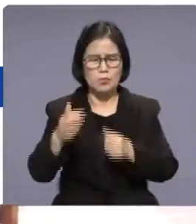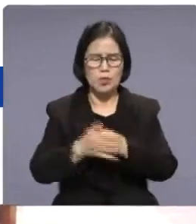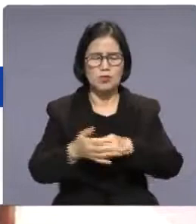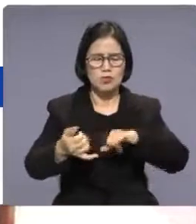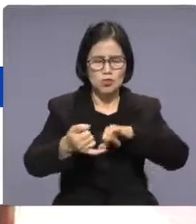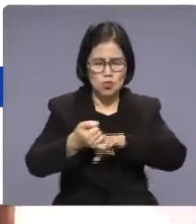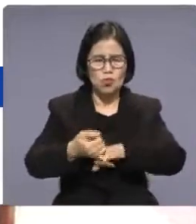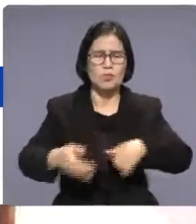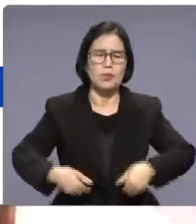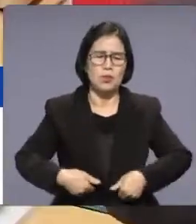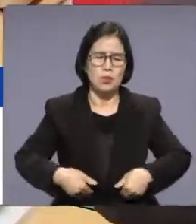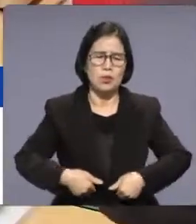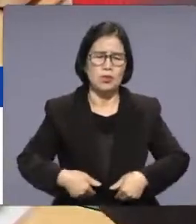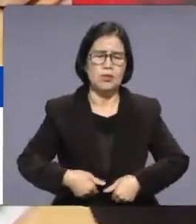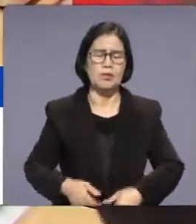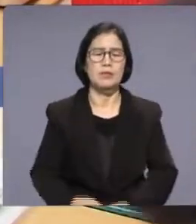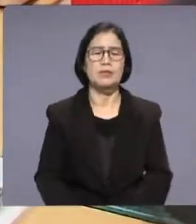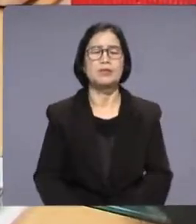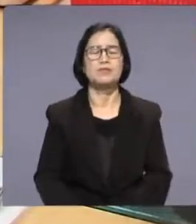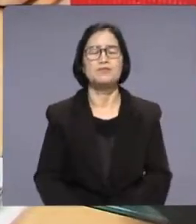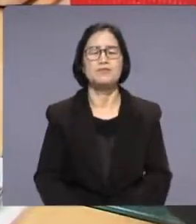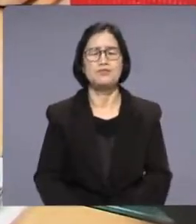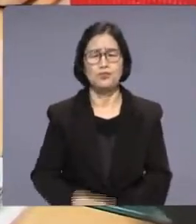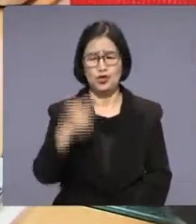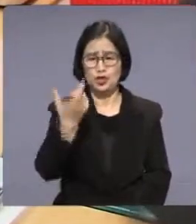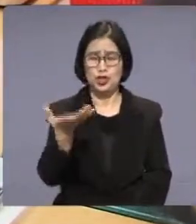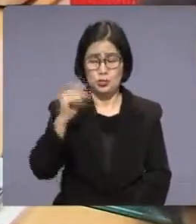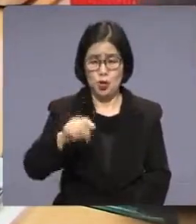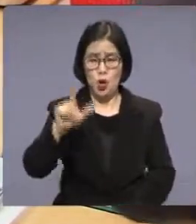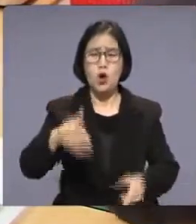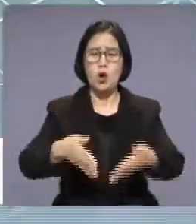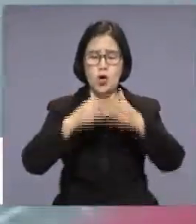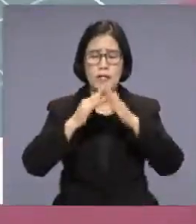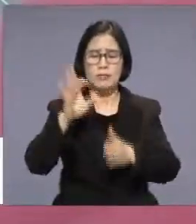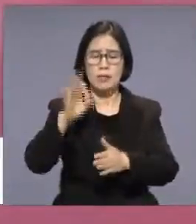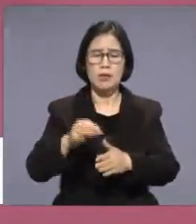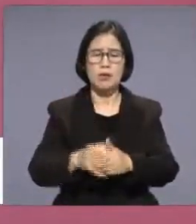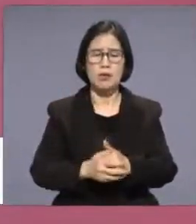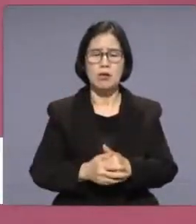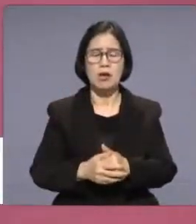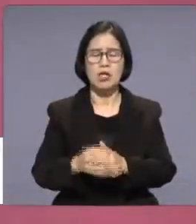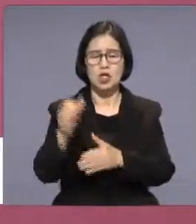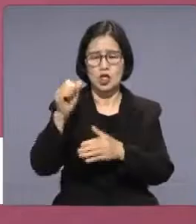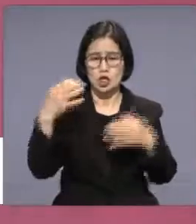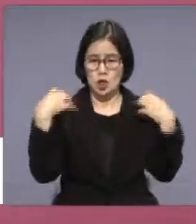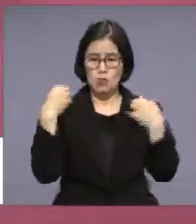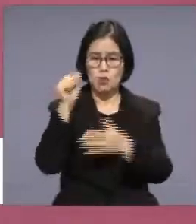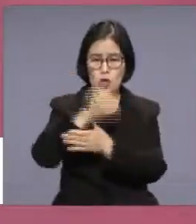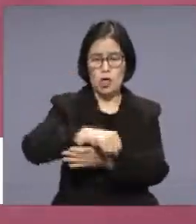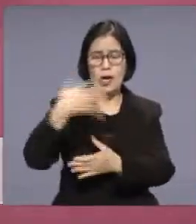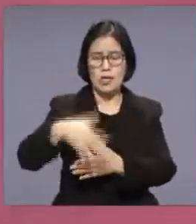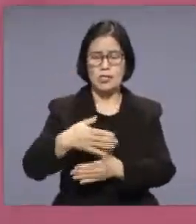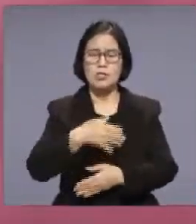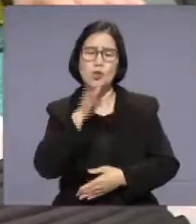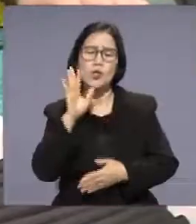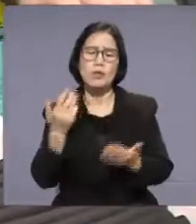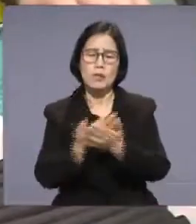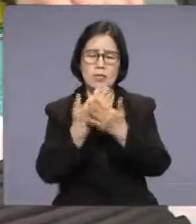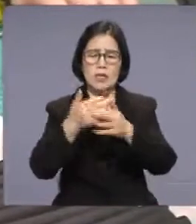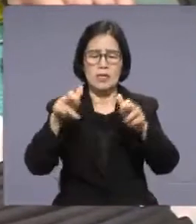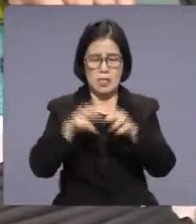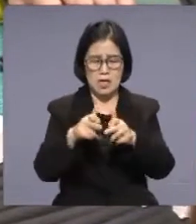그래서 이게 꼭 필요한 거야. 60억 원 규모 건립 비용과 아직 정부 허가가 나지 않아 노인 발달 장애인 시설